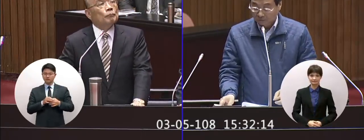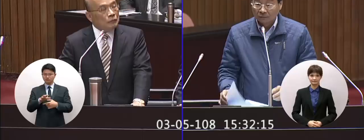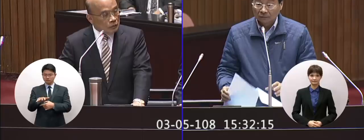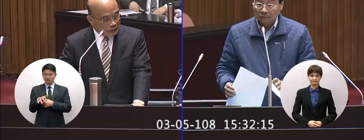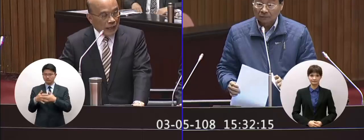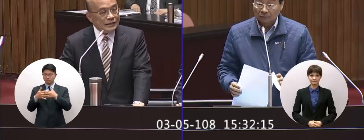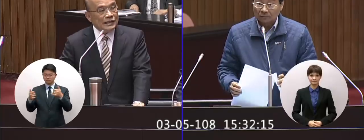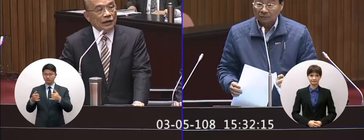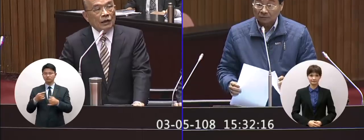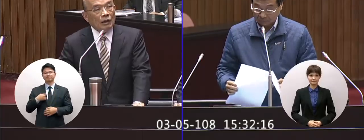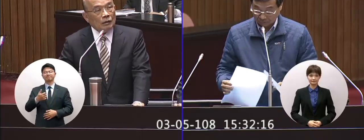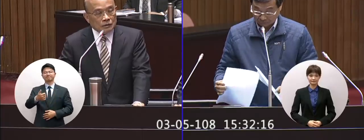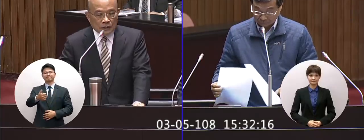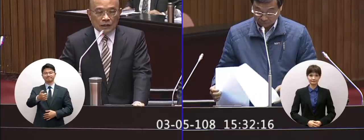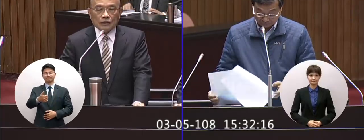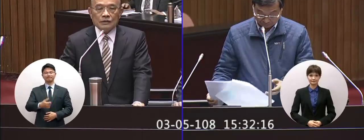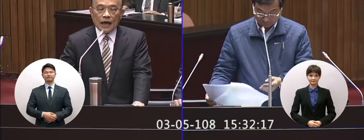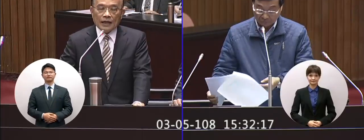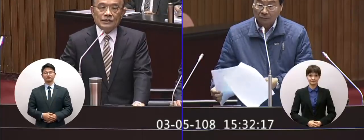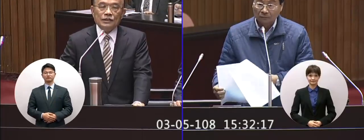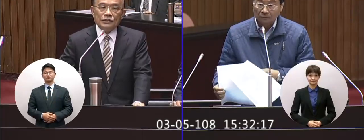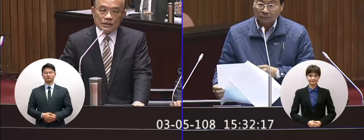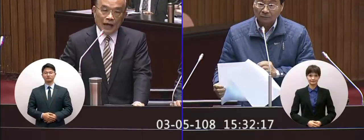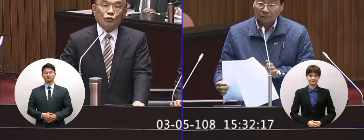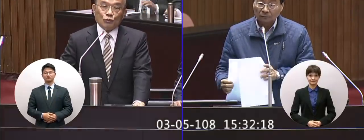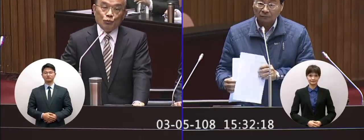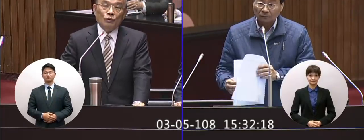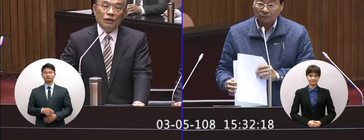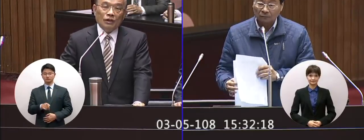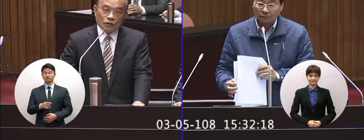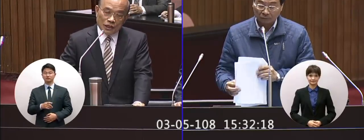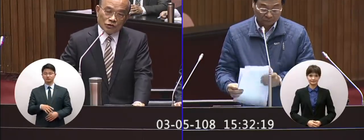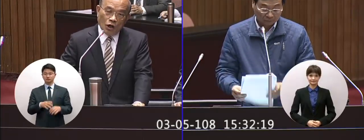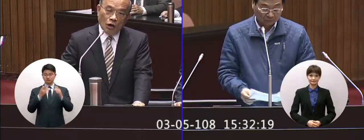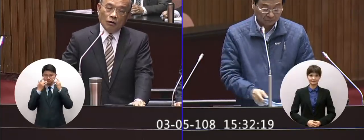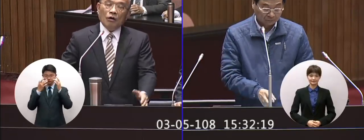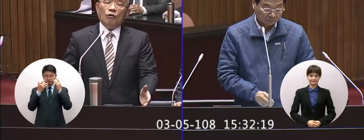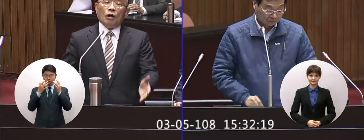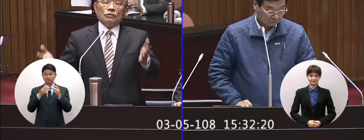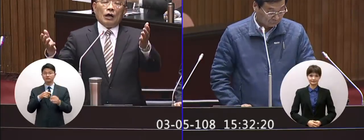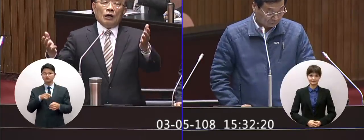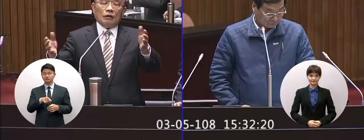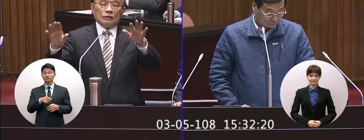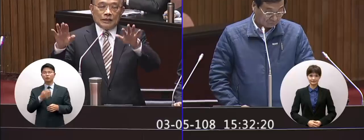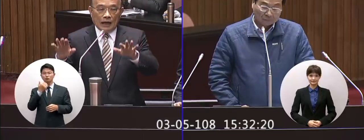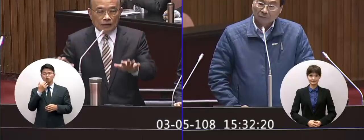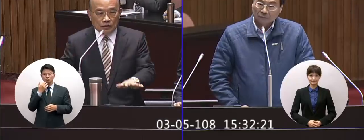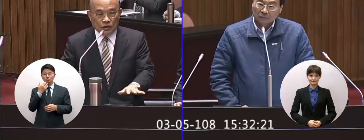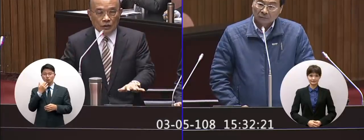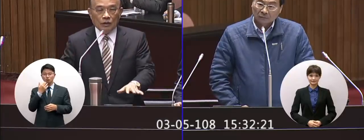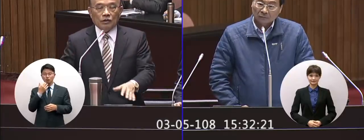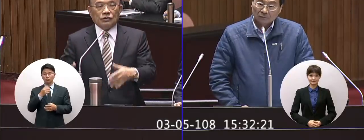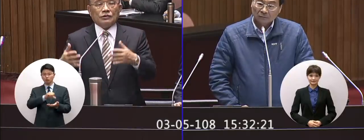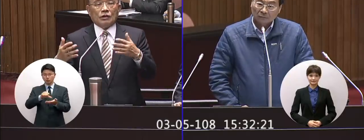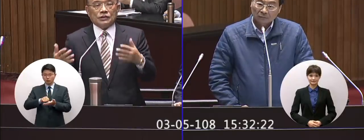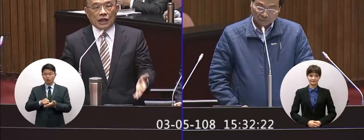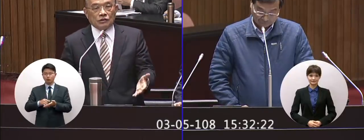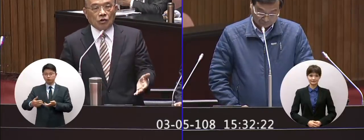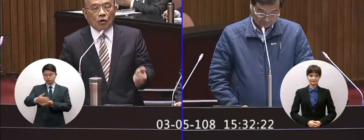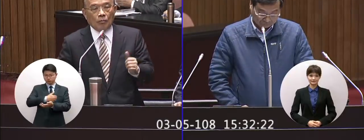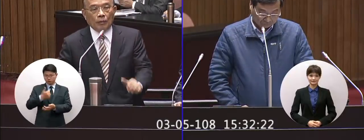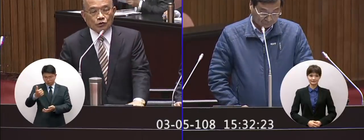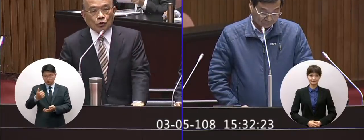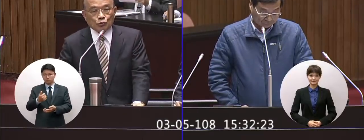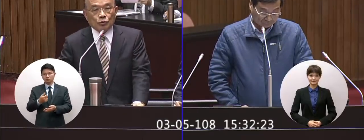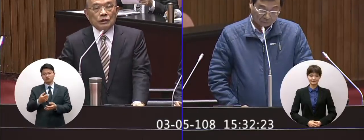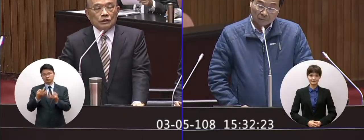很感谢。真的，菜金菜土，有些时候丰收价格低，有些时候欠